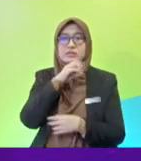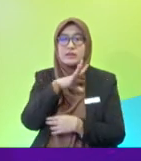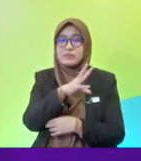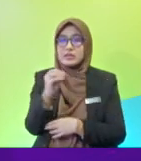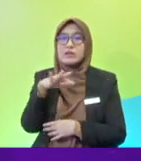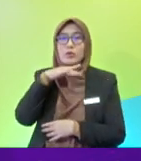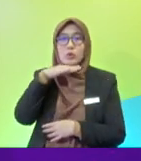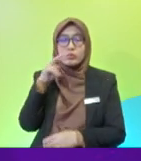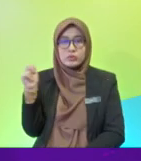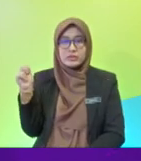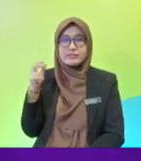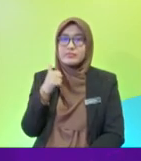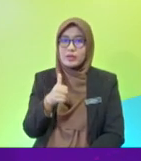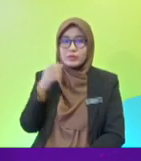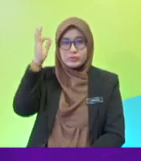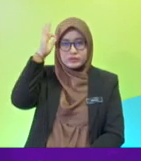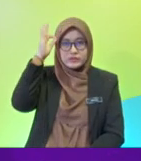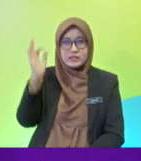Oke baik bagus